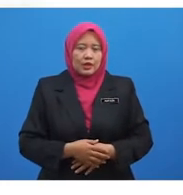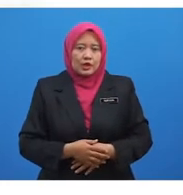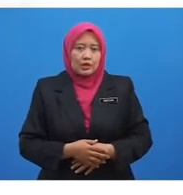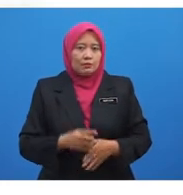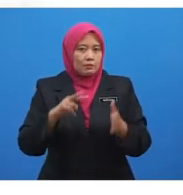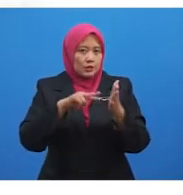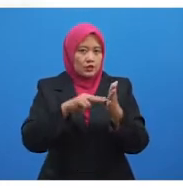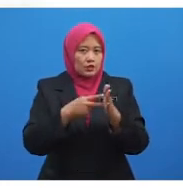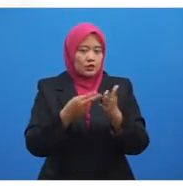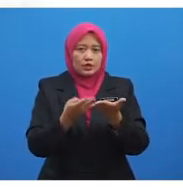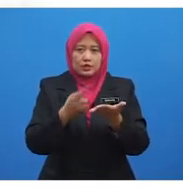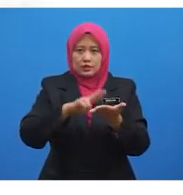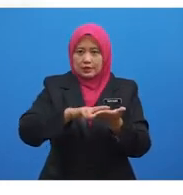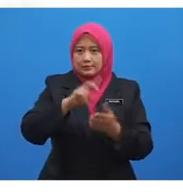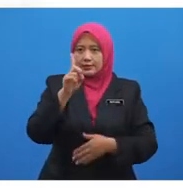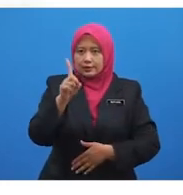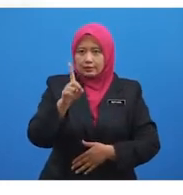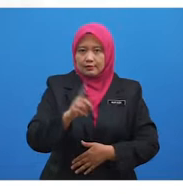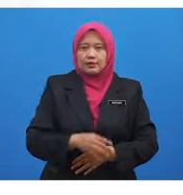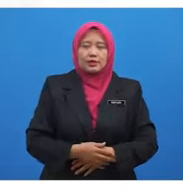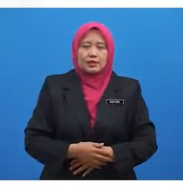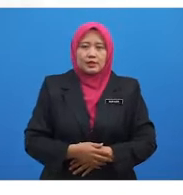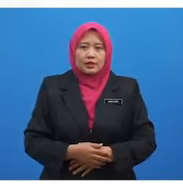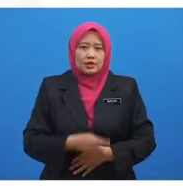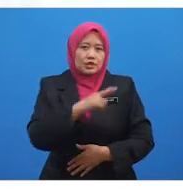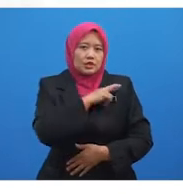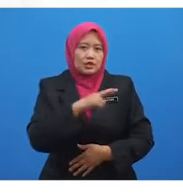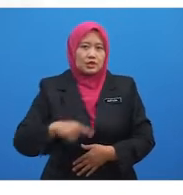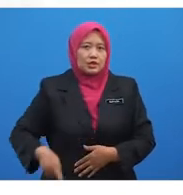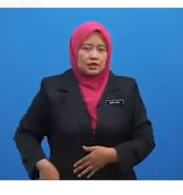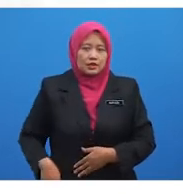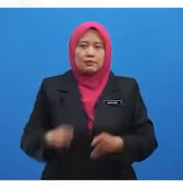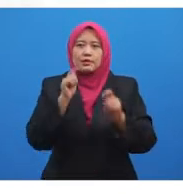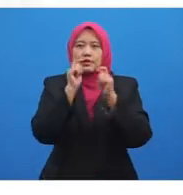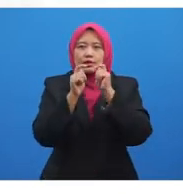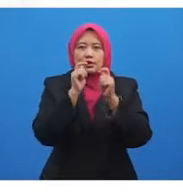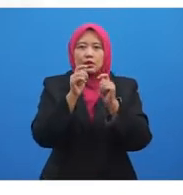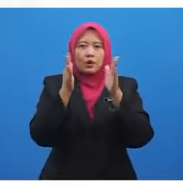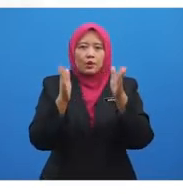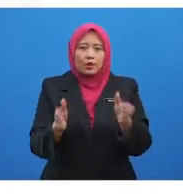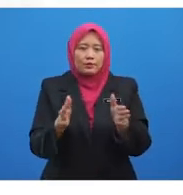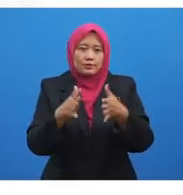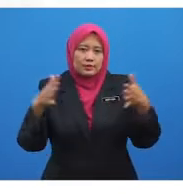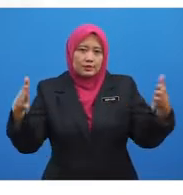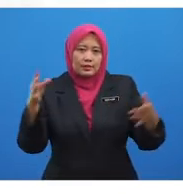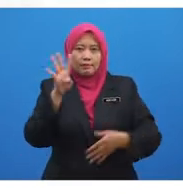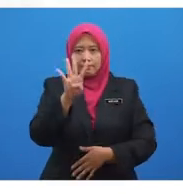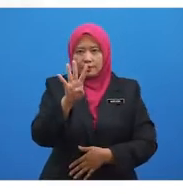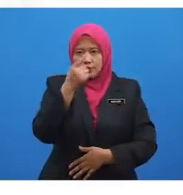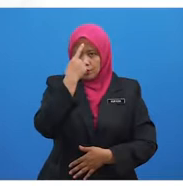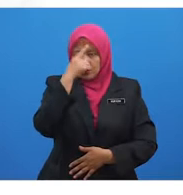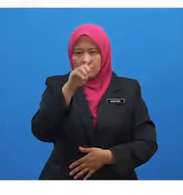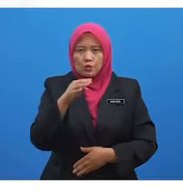maksud rangkap pertama seloka di atas ialah raja menitahkan orang besar 4